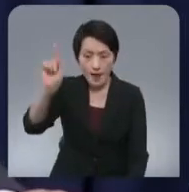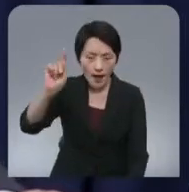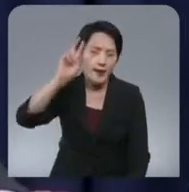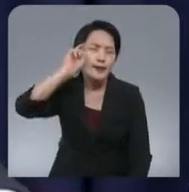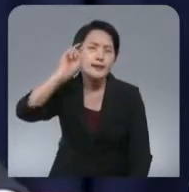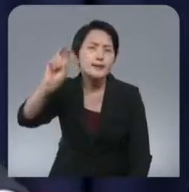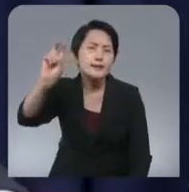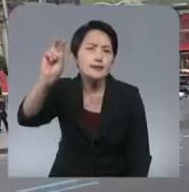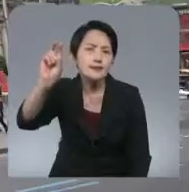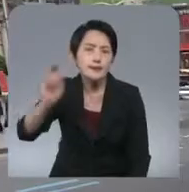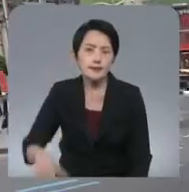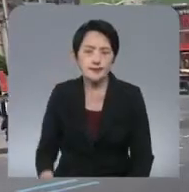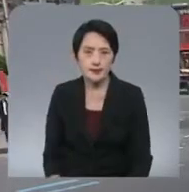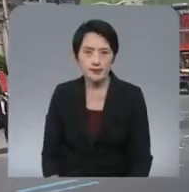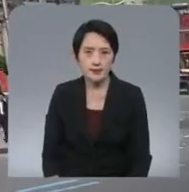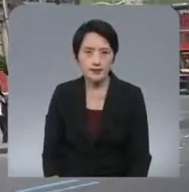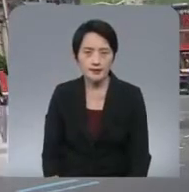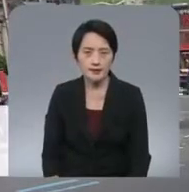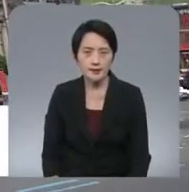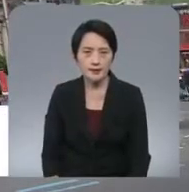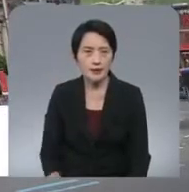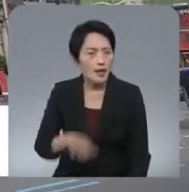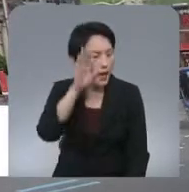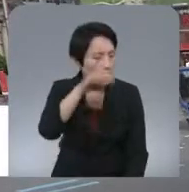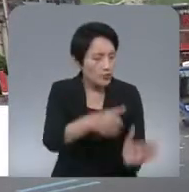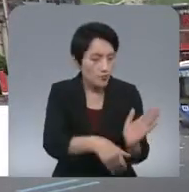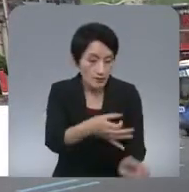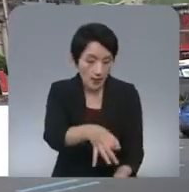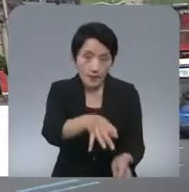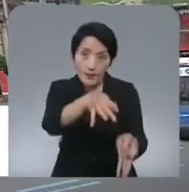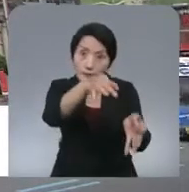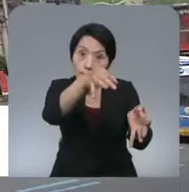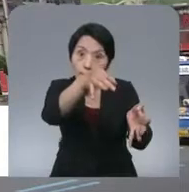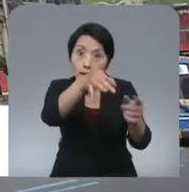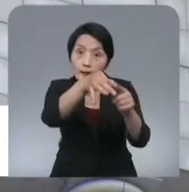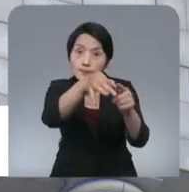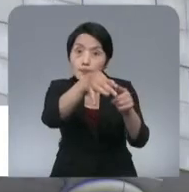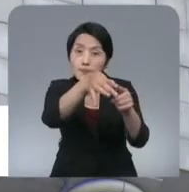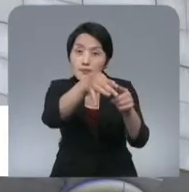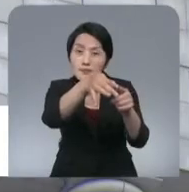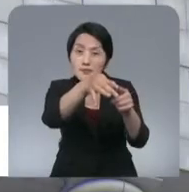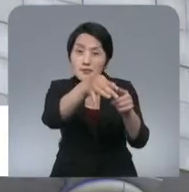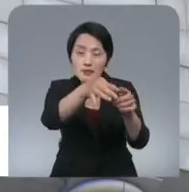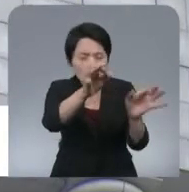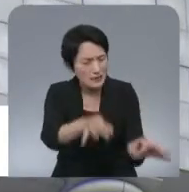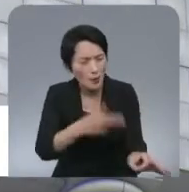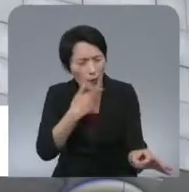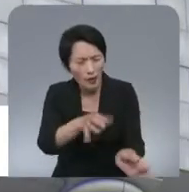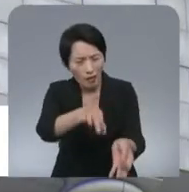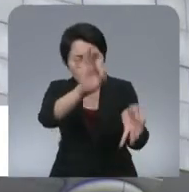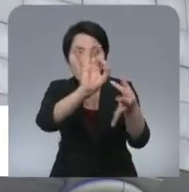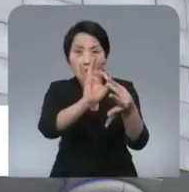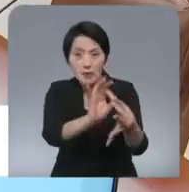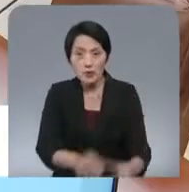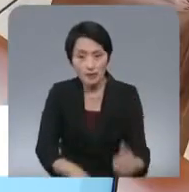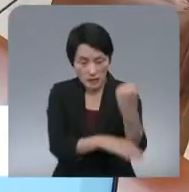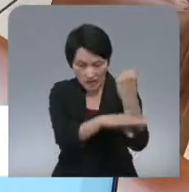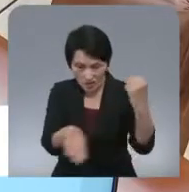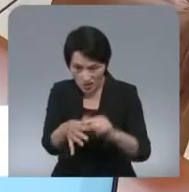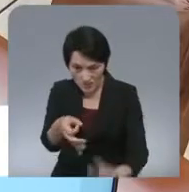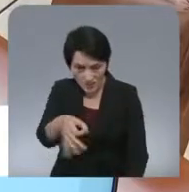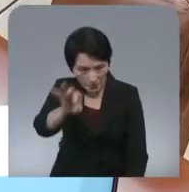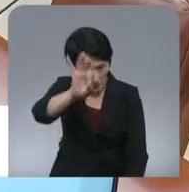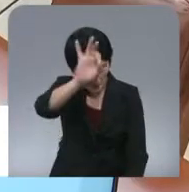0,75 phần trăm lãi suất một lần nữa Vào cuối tháng này ủy ban chính sách tiền tệ của belga dự báo giá cả sẽ tiếp tục tăng cao hơn mục tiêu